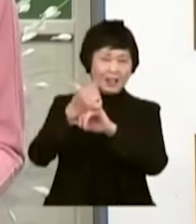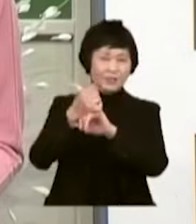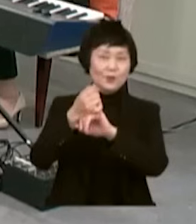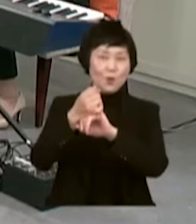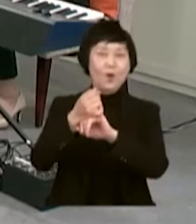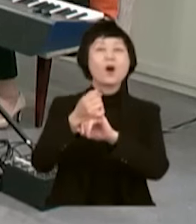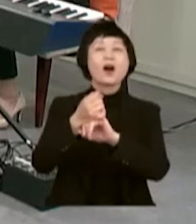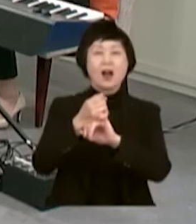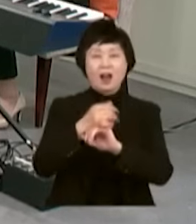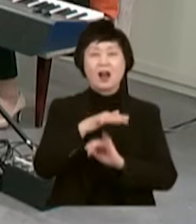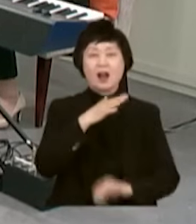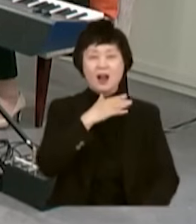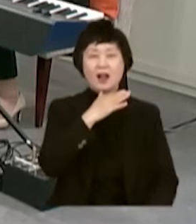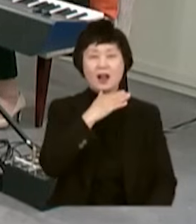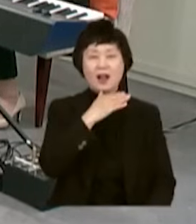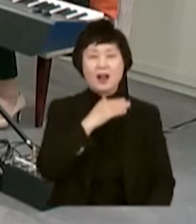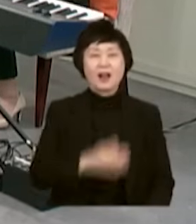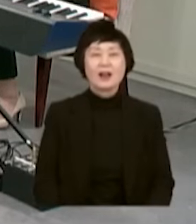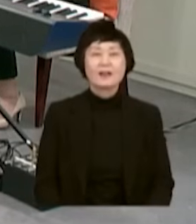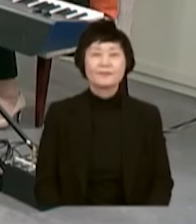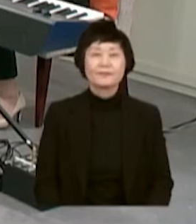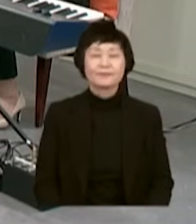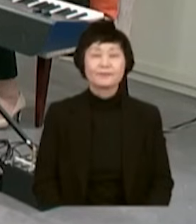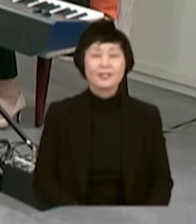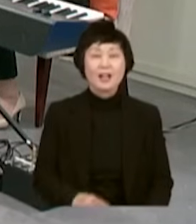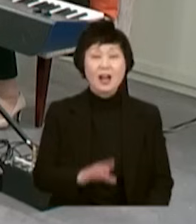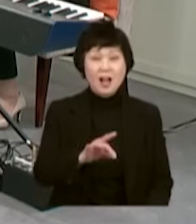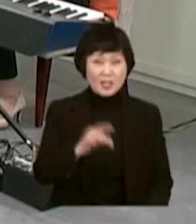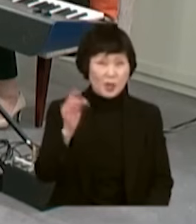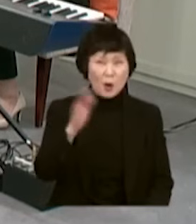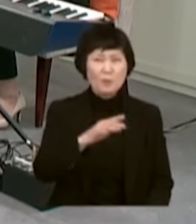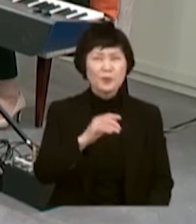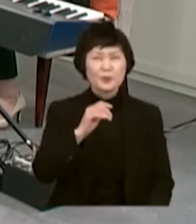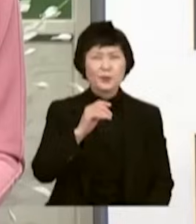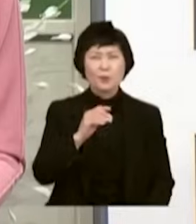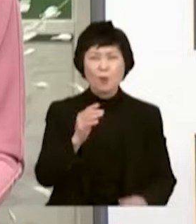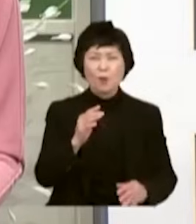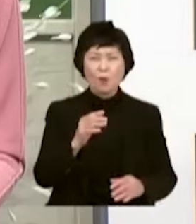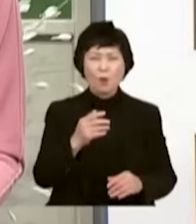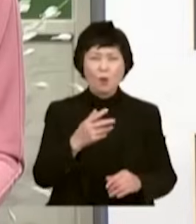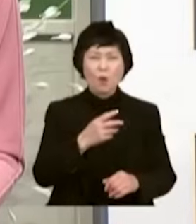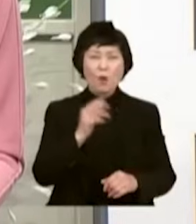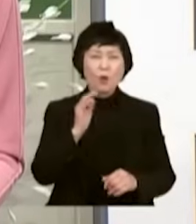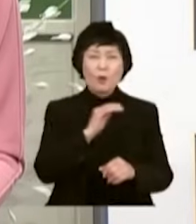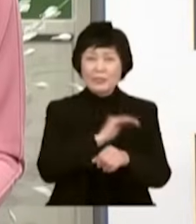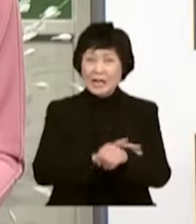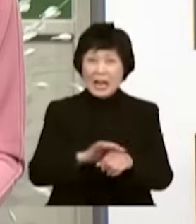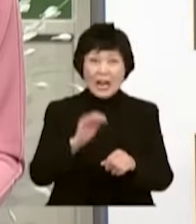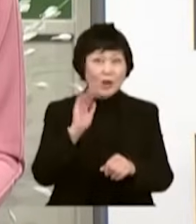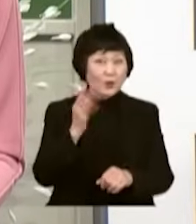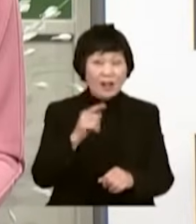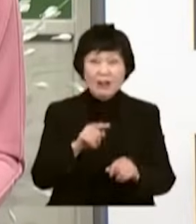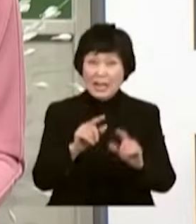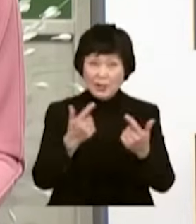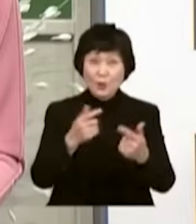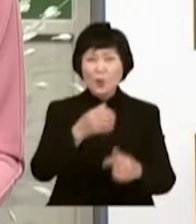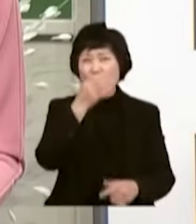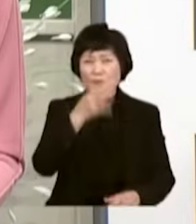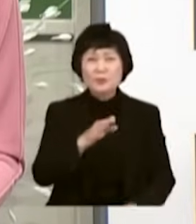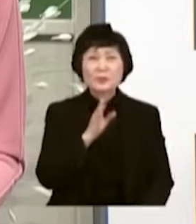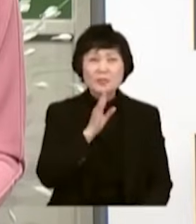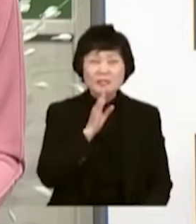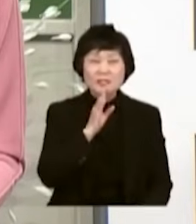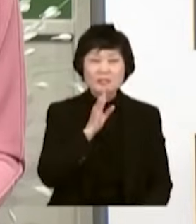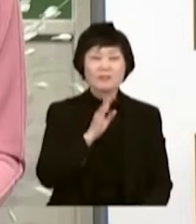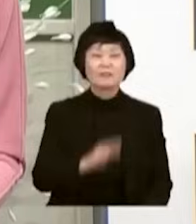근데 목사님도 이제 힘드셨잖아요. 사실은 네. 뭐 처음부터 잘 된 거 아니잖아요. 네, 네 맞습니다. 그분들한테 어떤